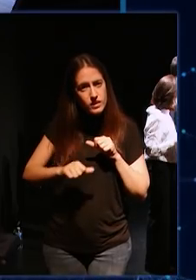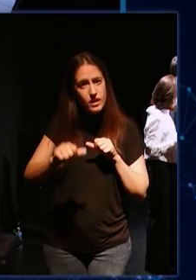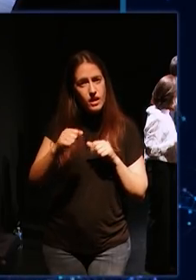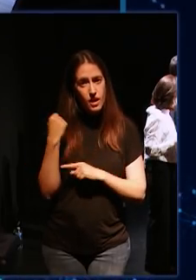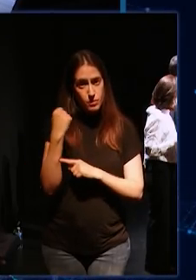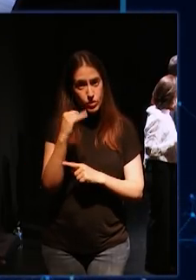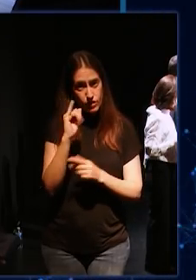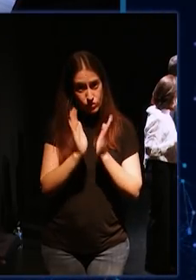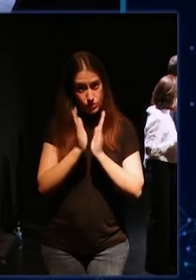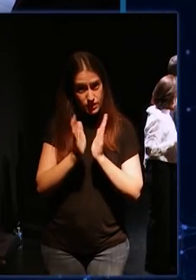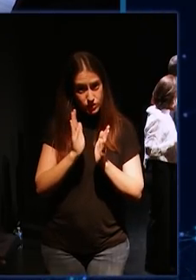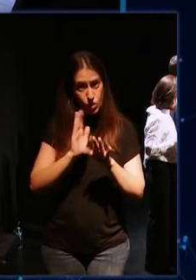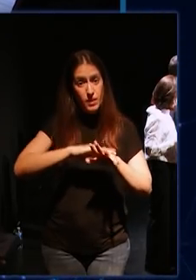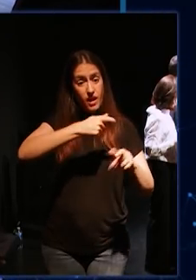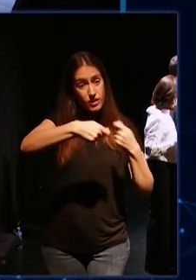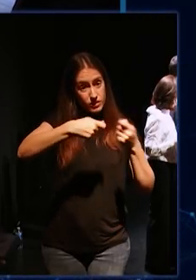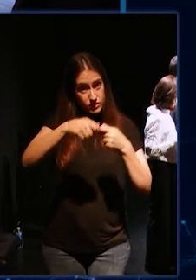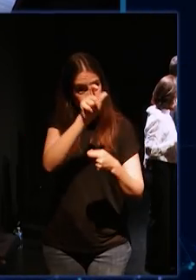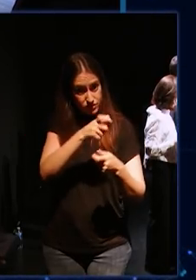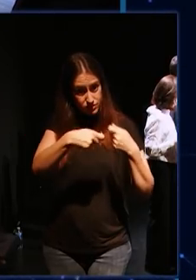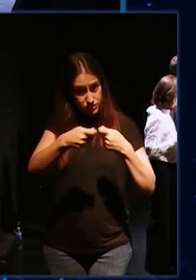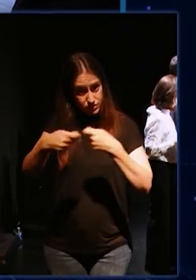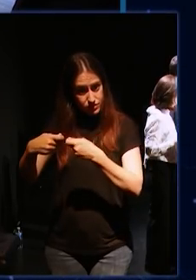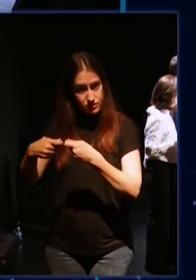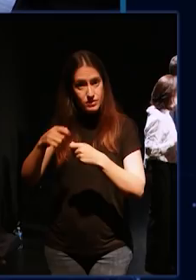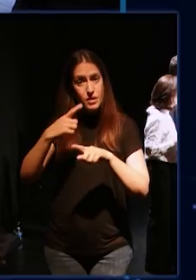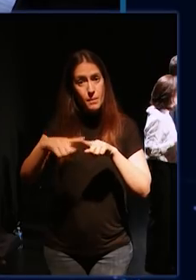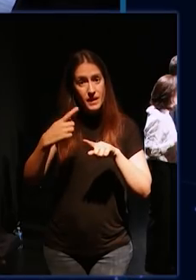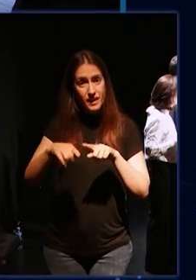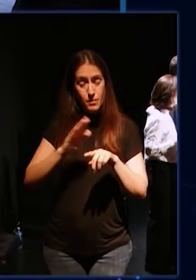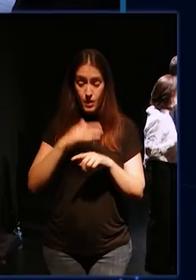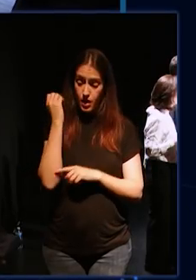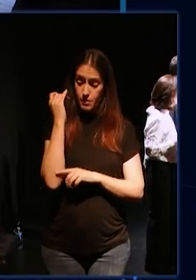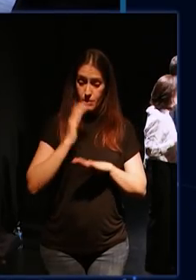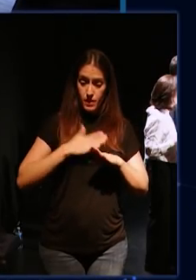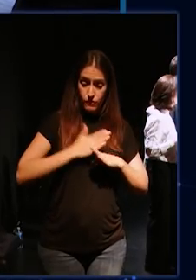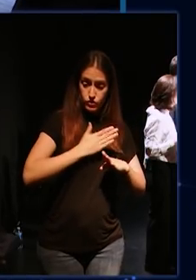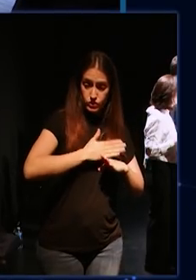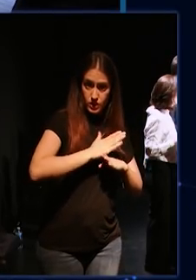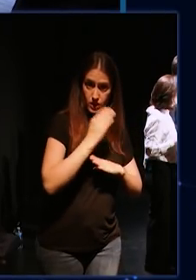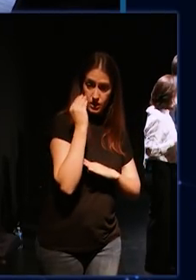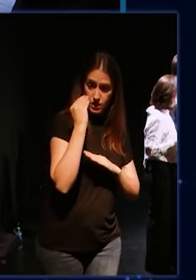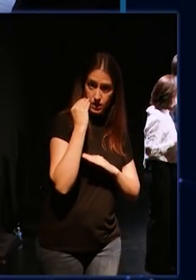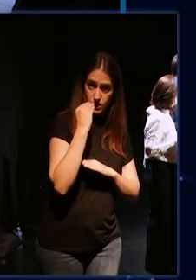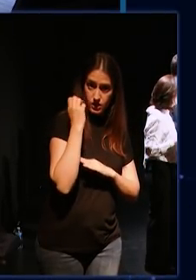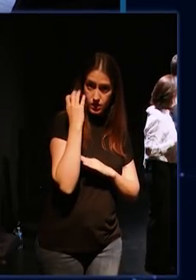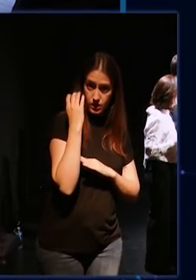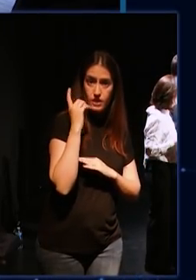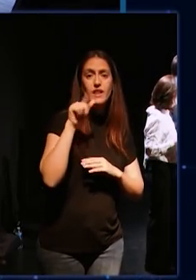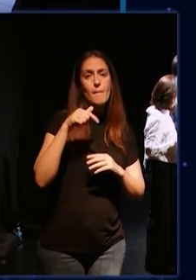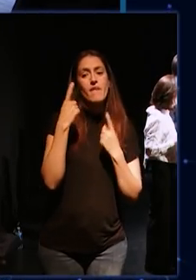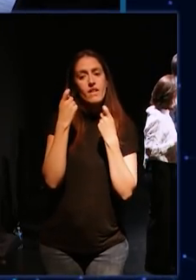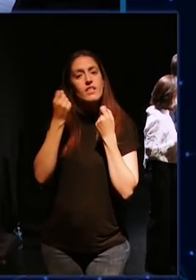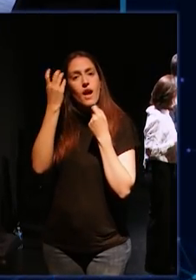recolzament i formació amb els comerciants perquè de la mateixa manera que s'aprèn a ser fuster, s'ha d'aprendre a ser